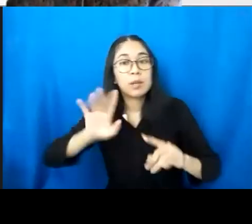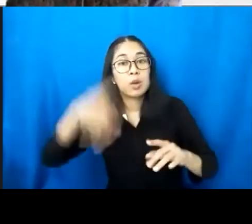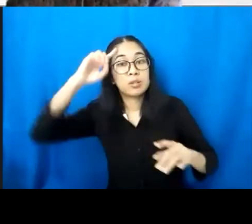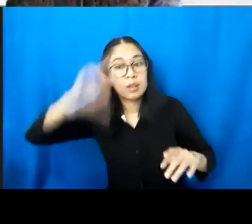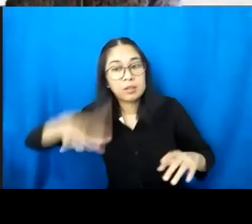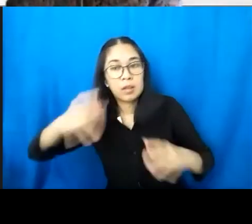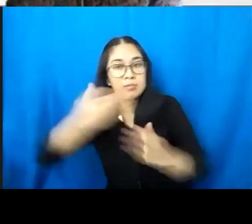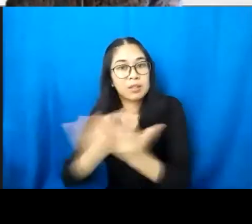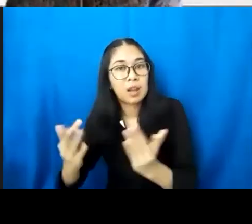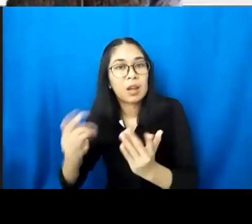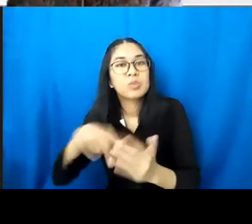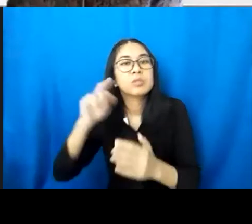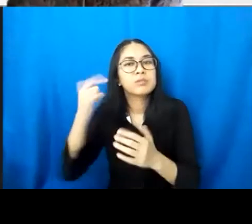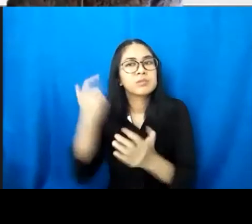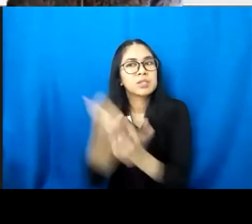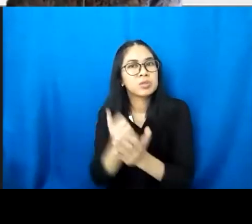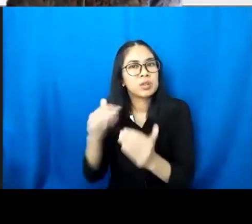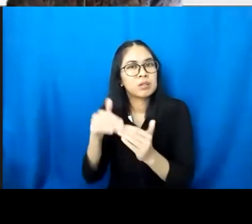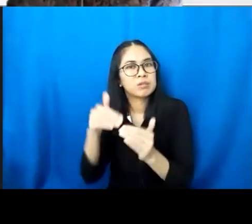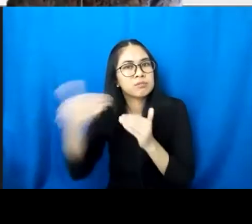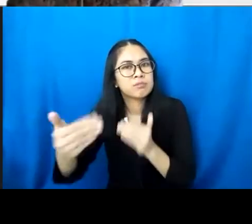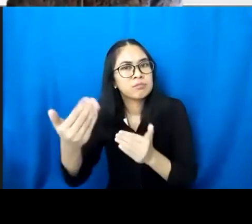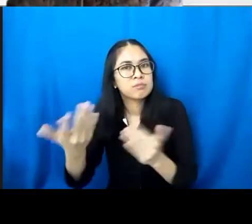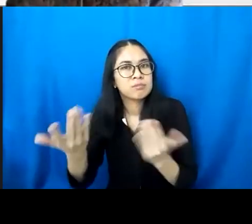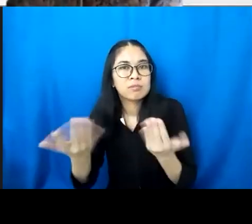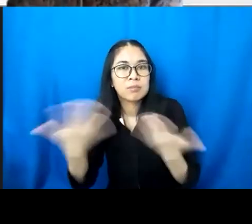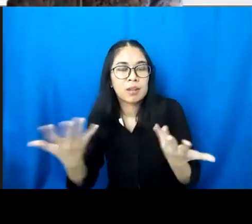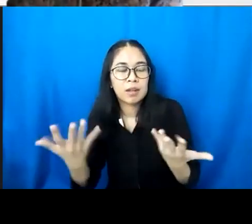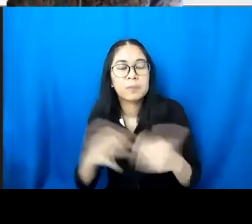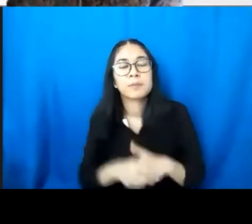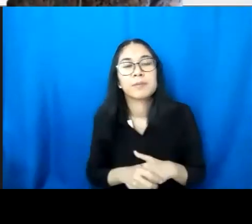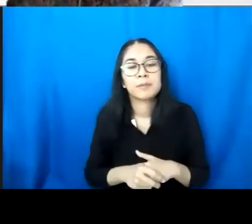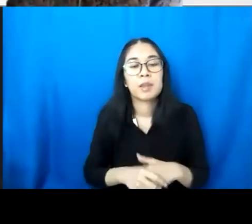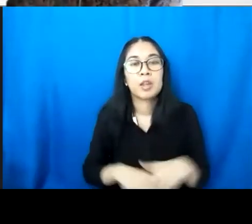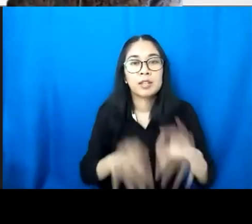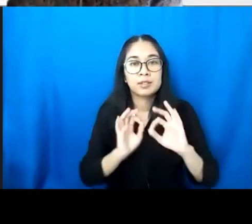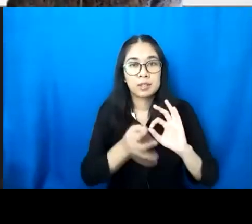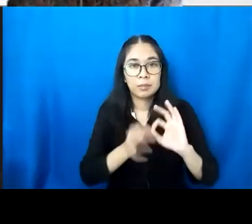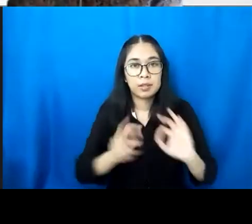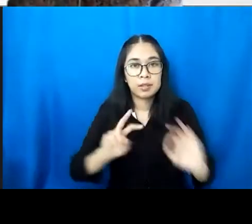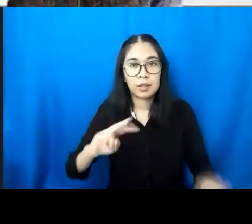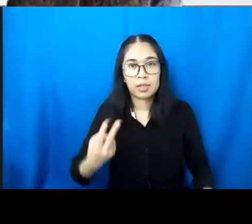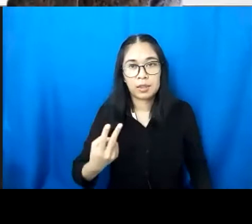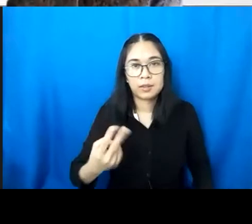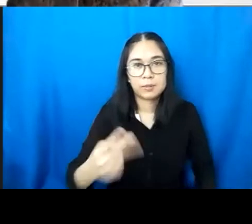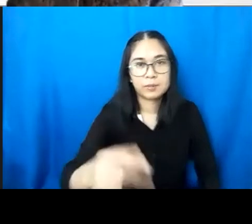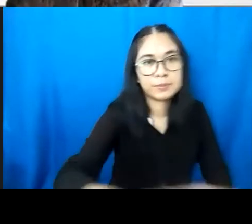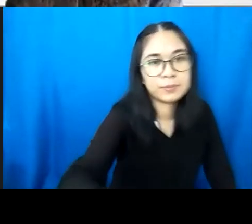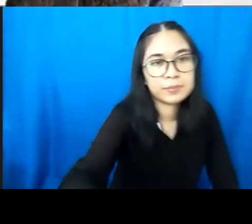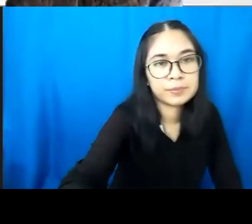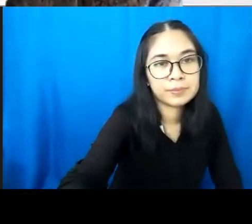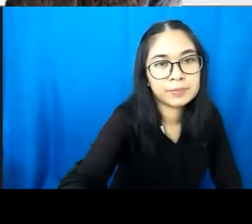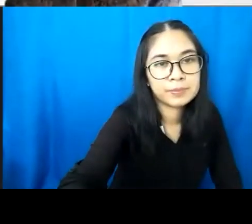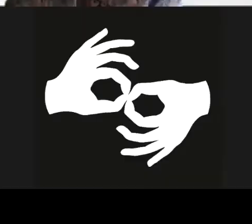sampai sejauh mana. Nah, tentunya akan sangat baik kalau kita melakukan analisis secara lebih rinci ya, sebetulnya